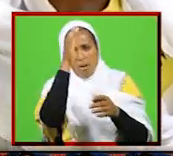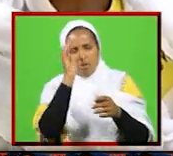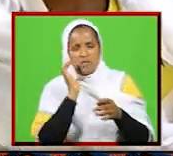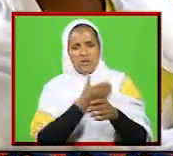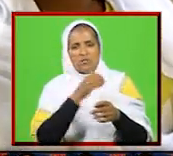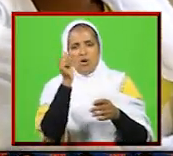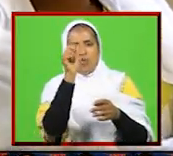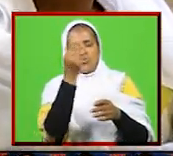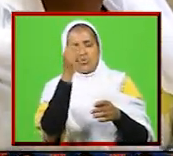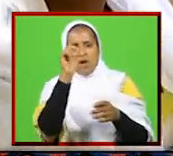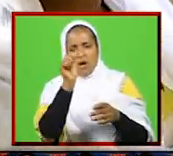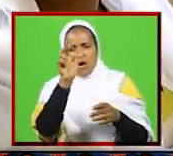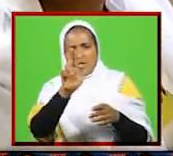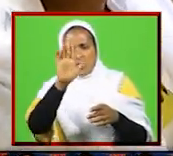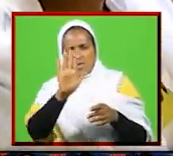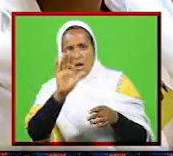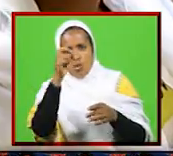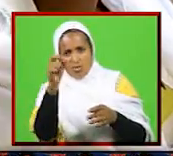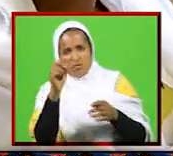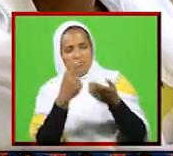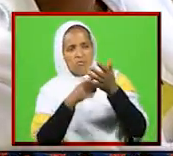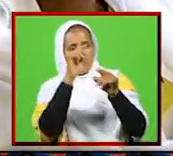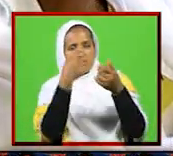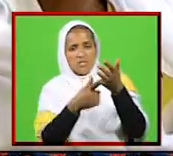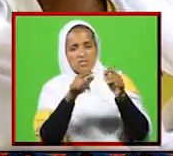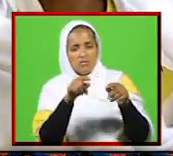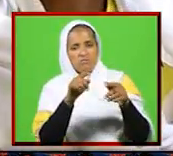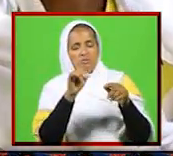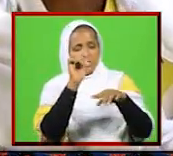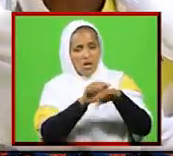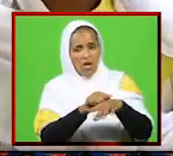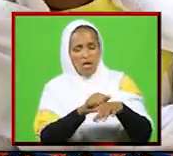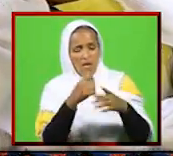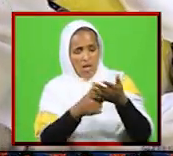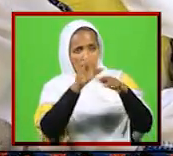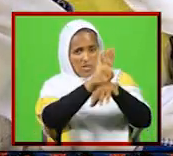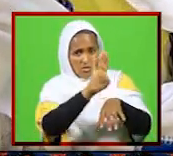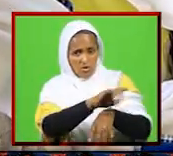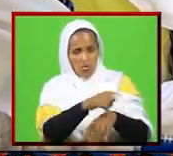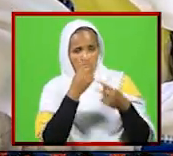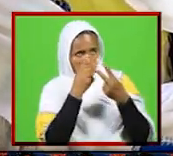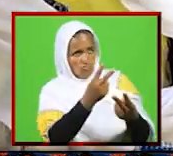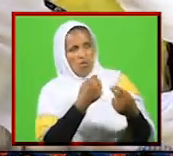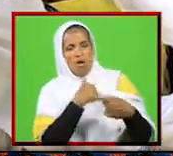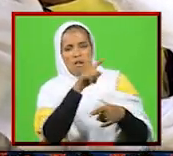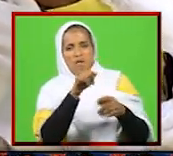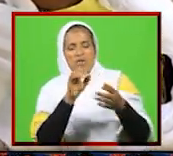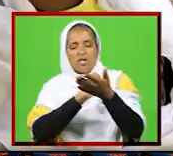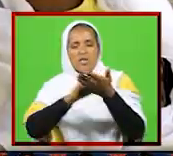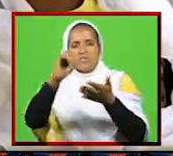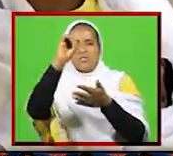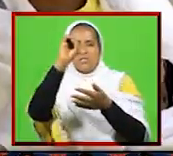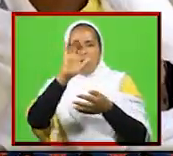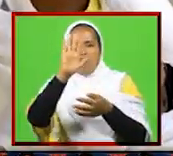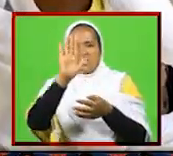አረጋዊ የቆብየ ልጅ ናቸው። ስለዚህ ከዚህ ያው እንዲህ ድንጋይ እየተቀበለ ይህ ቤተክርስቲያኑ ያው እናየዋለን።